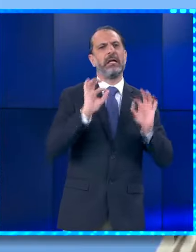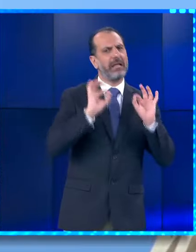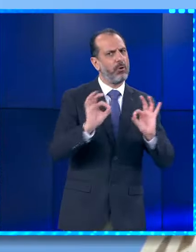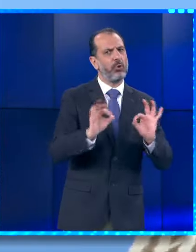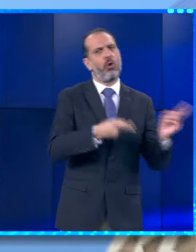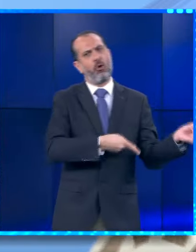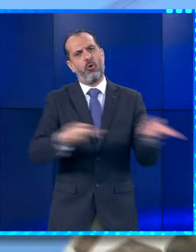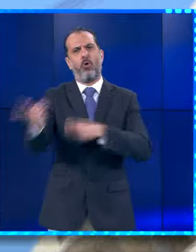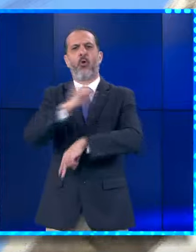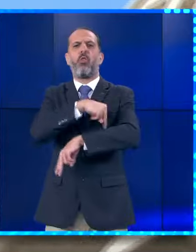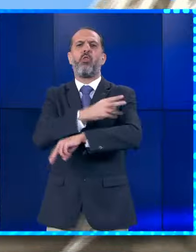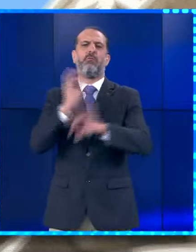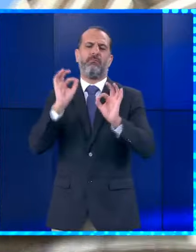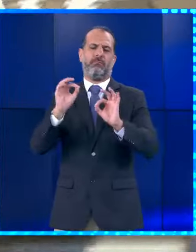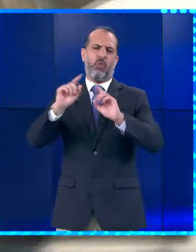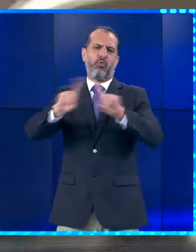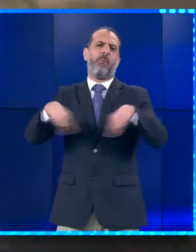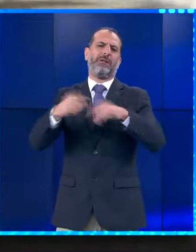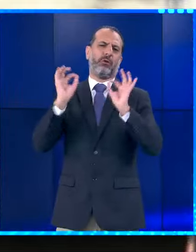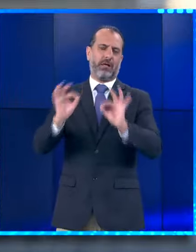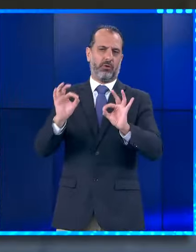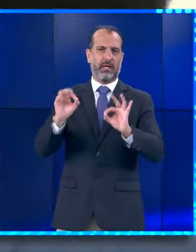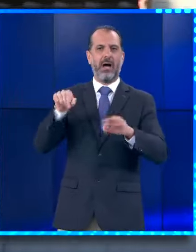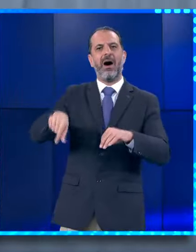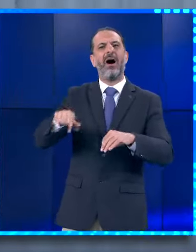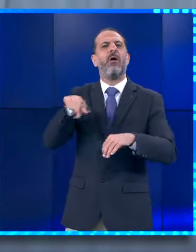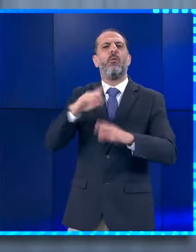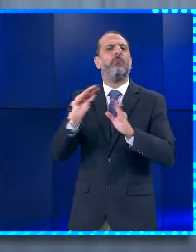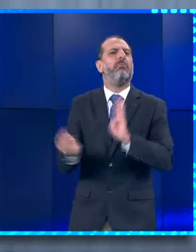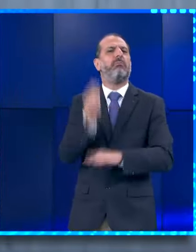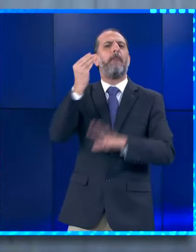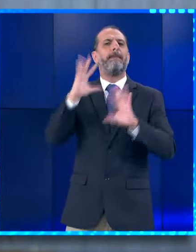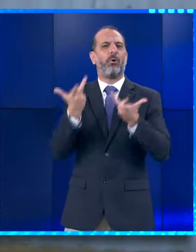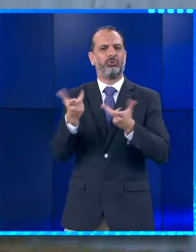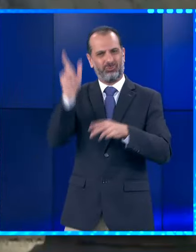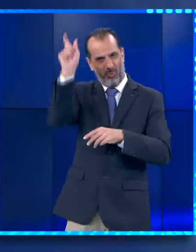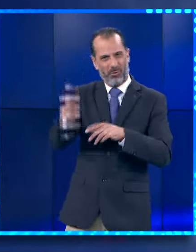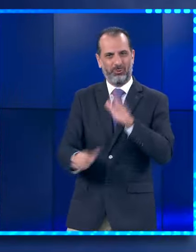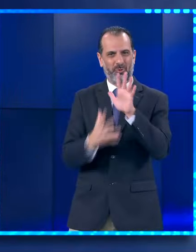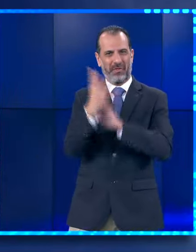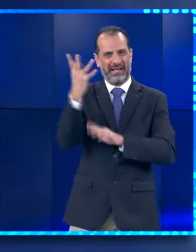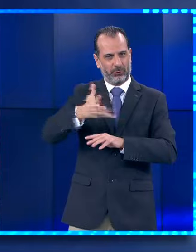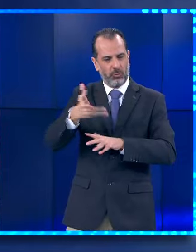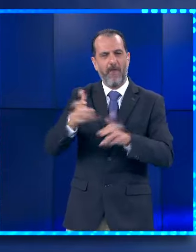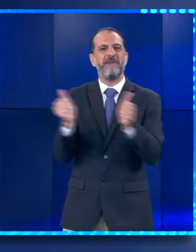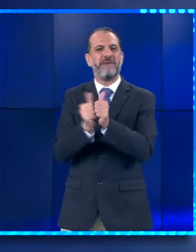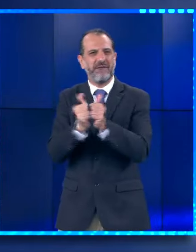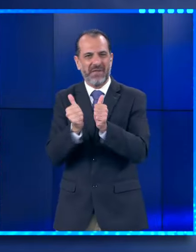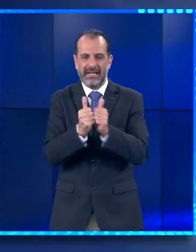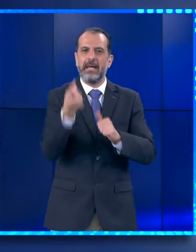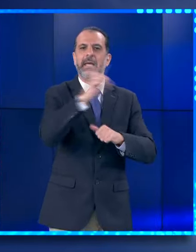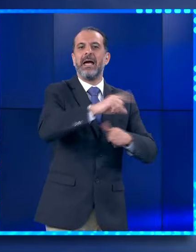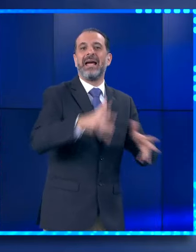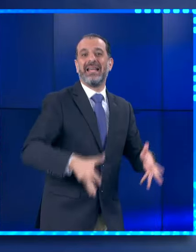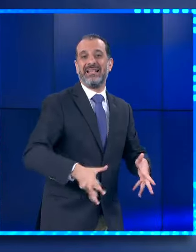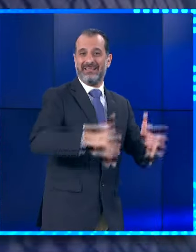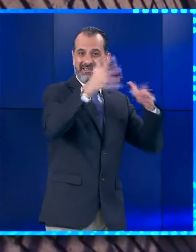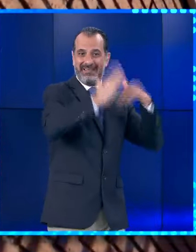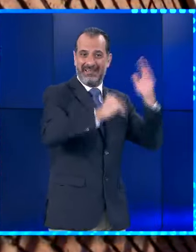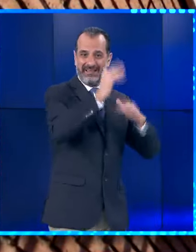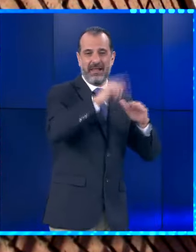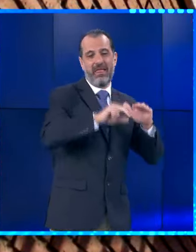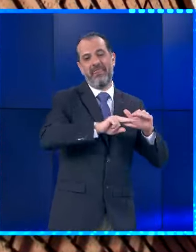νοσοκομείου. Τώρα, να σου πω ότι ο 14χρονος έκανε παρκούρ μαζί με φίλους του και σύμφωνα με πληροφορίες προσπαθούσε να πηδεί από μια υποκατασκευή οικοδομή